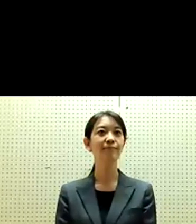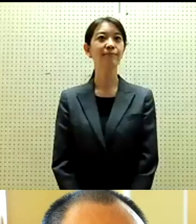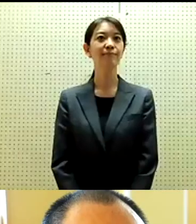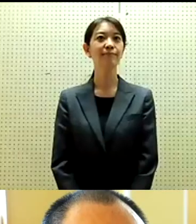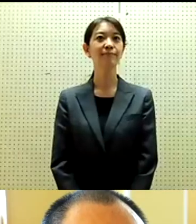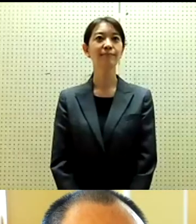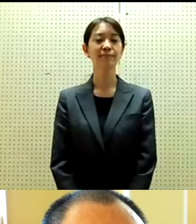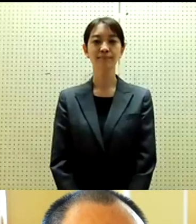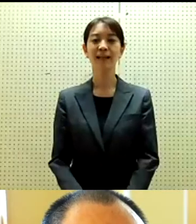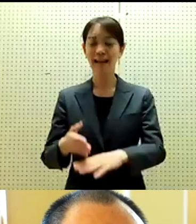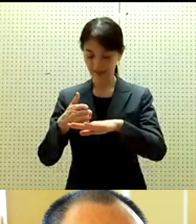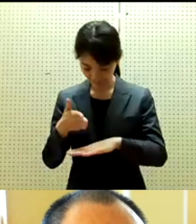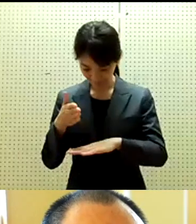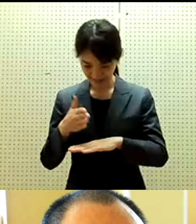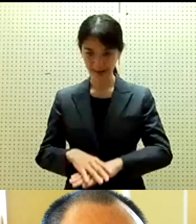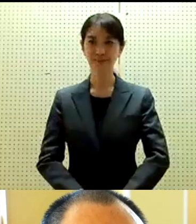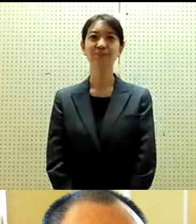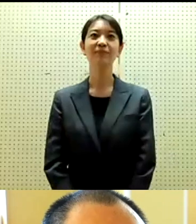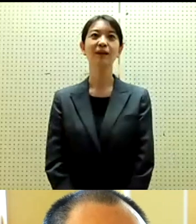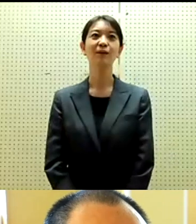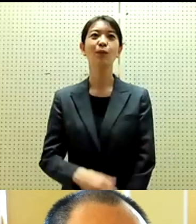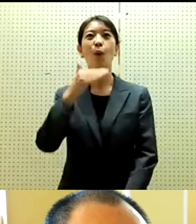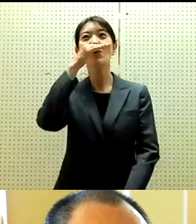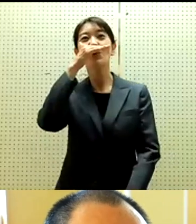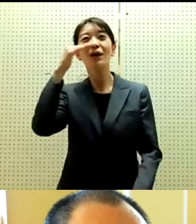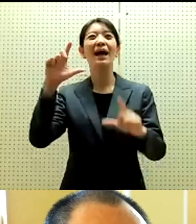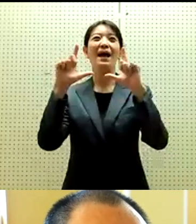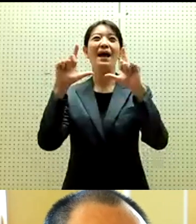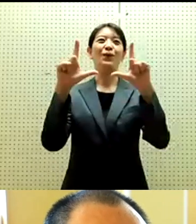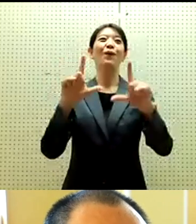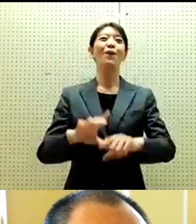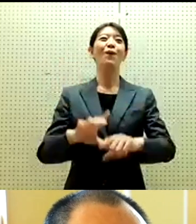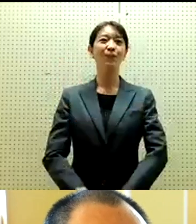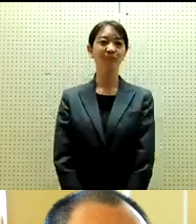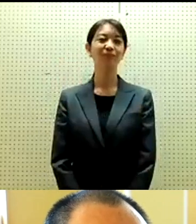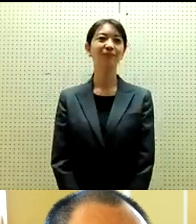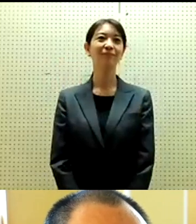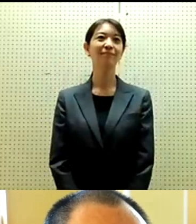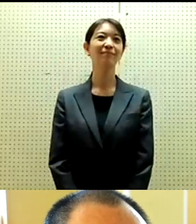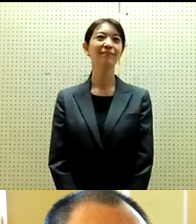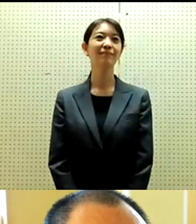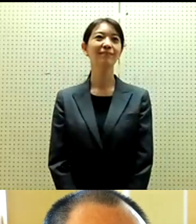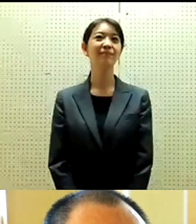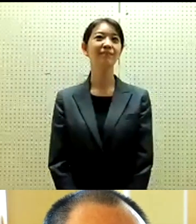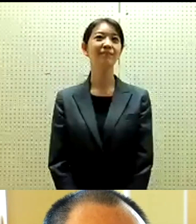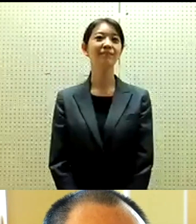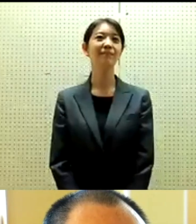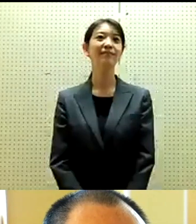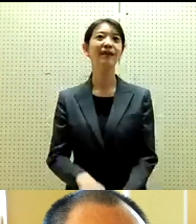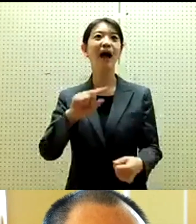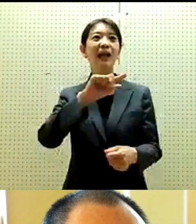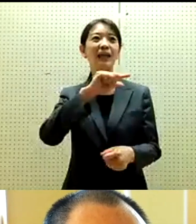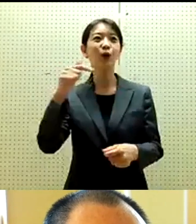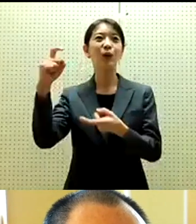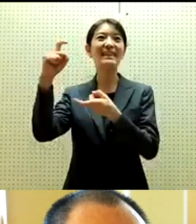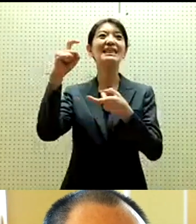ありがとうございました。とっても素敵な発表でした。特にキーワードがたくさん出てきたかなというふうに